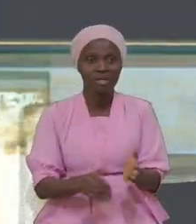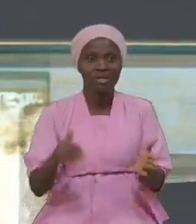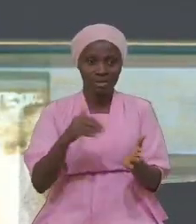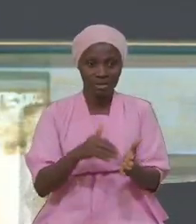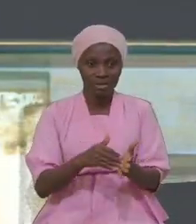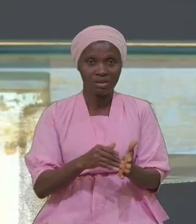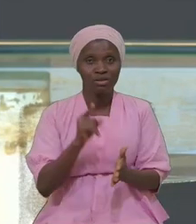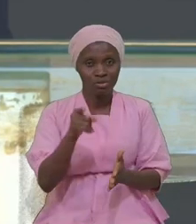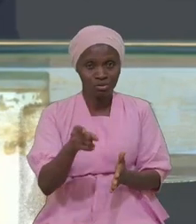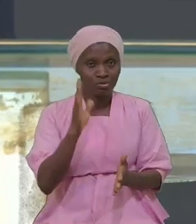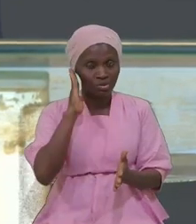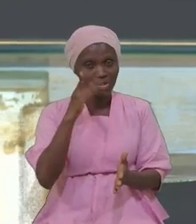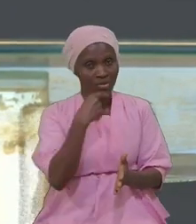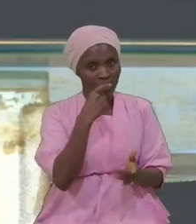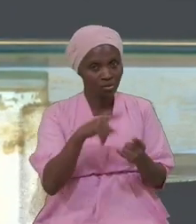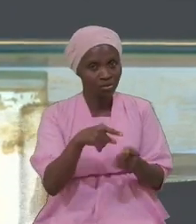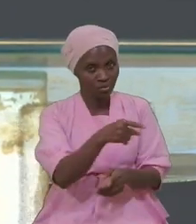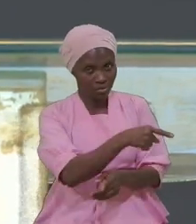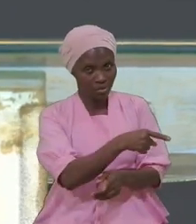Ainsi parle l'Éternel.